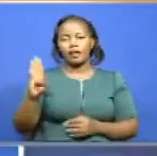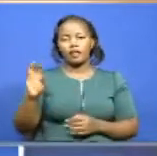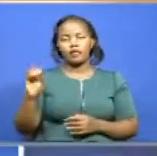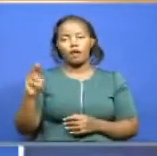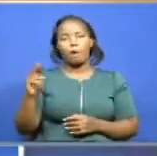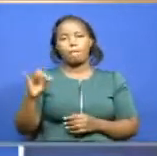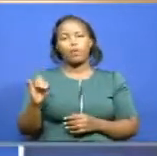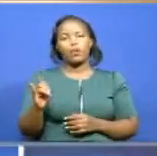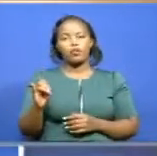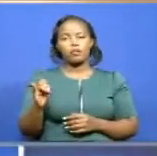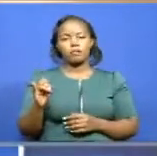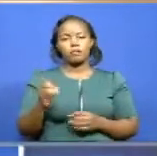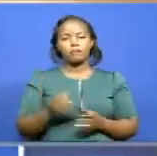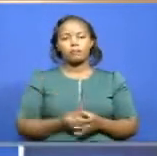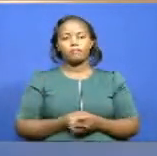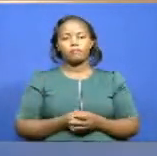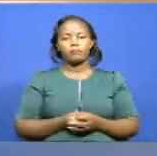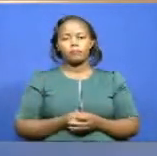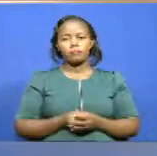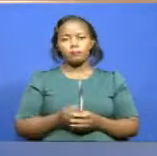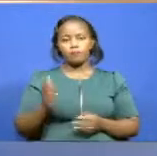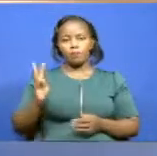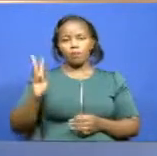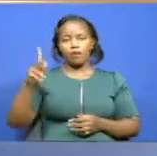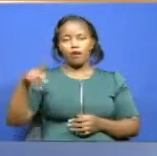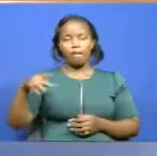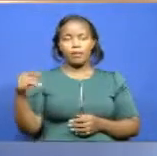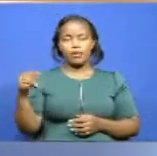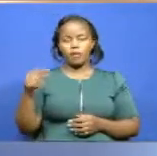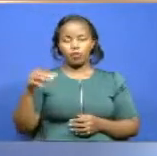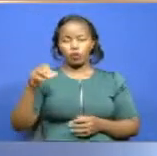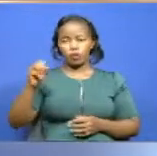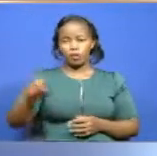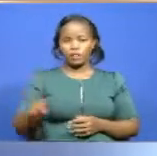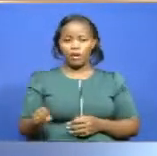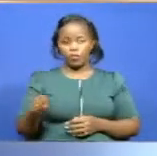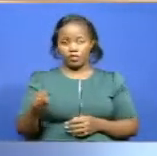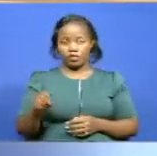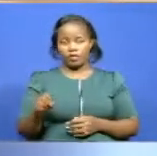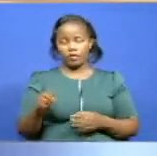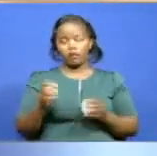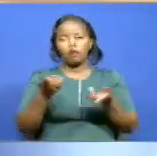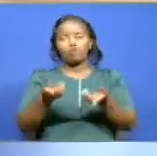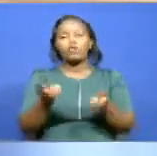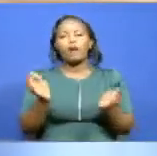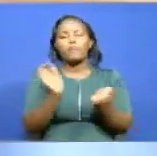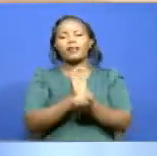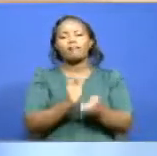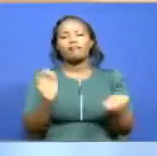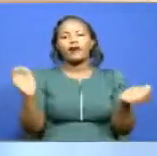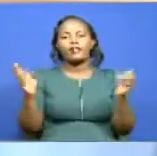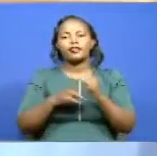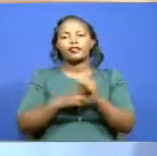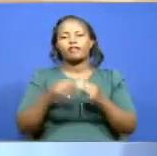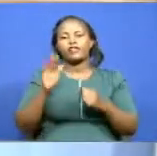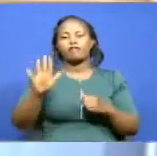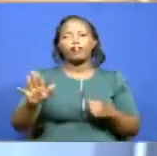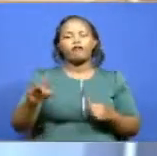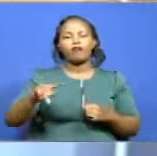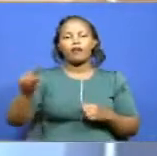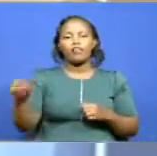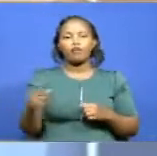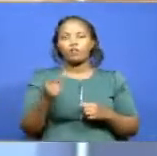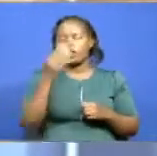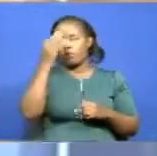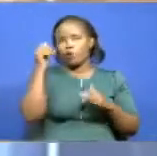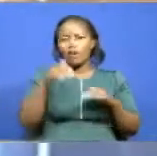Musambi. Mbunge wa Gatundu Kusini Moses Kuria ametozwa faini ya shilingi 75,000 kwa